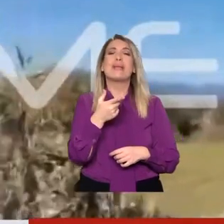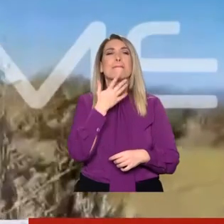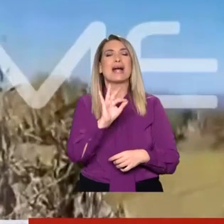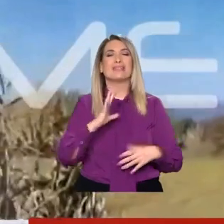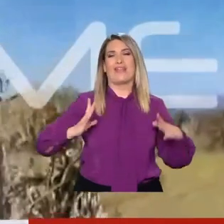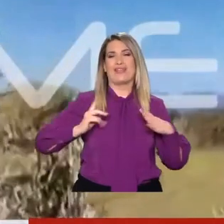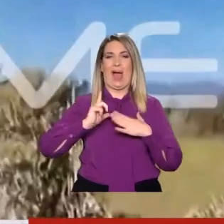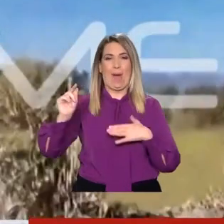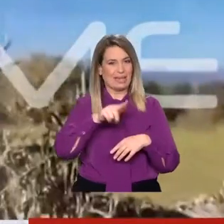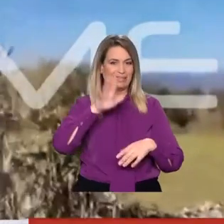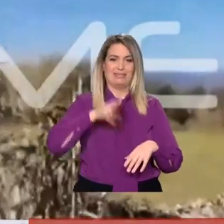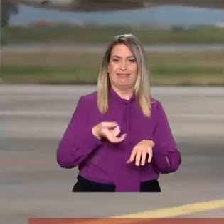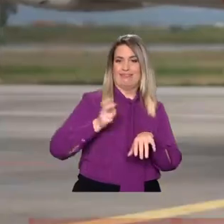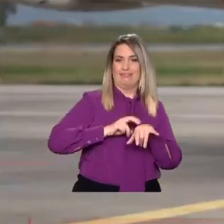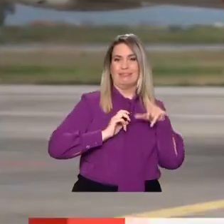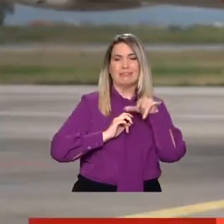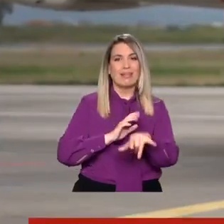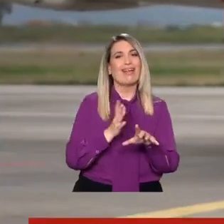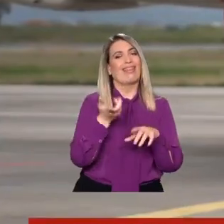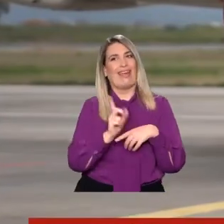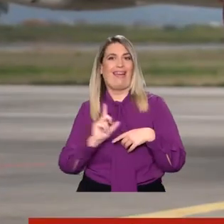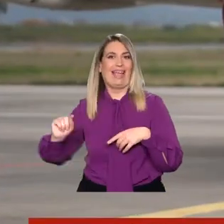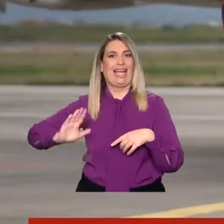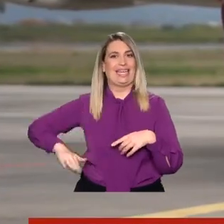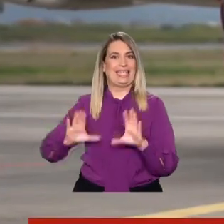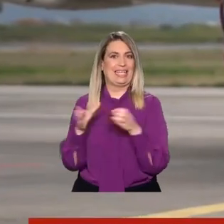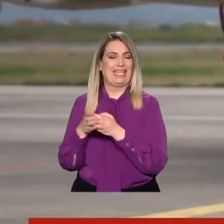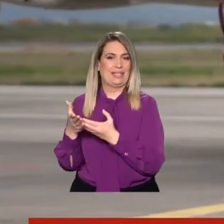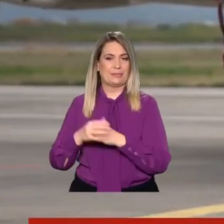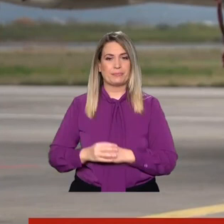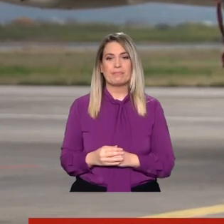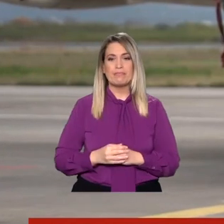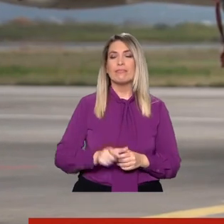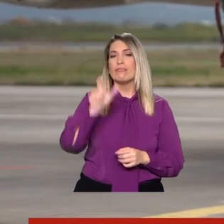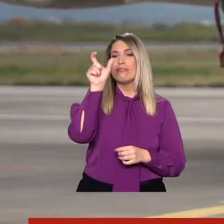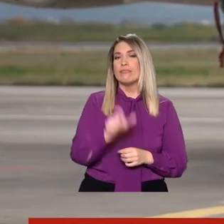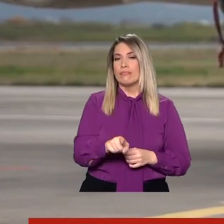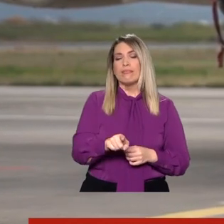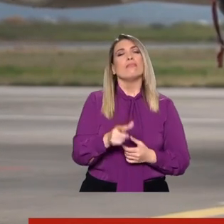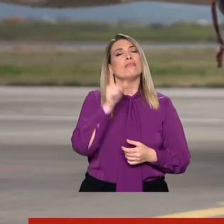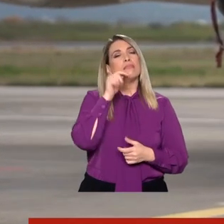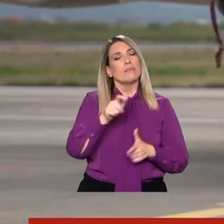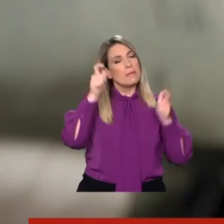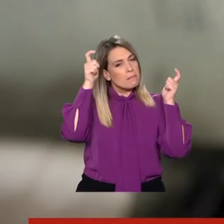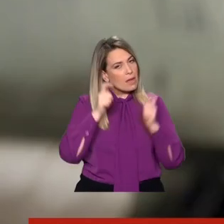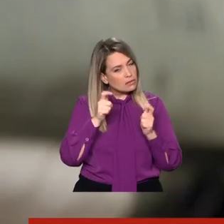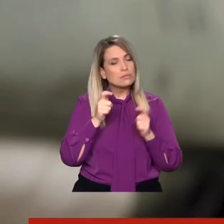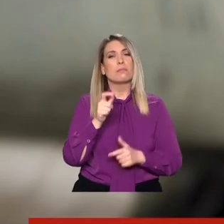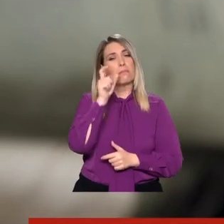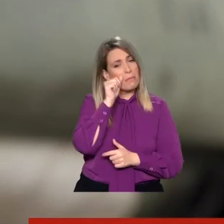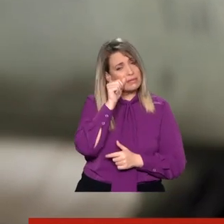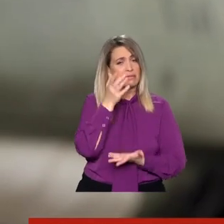να πάρει στα TAF-6. 3.000 ώρες πτήση. Ο 40χρονος επισμηναγός επαμεινώντας Κοστέας ήταν παντρεμένος και πατέρας δύο ανήλικων